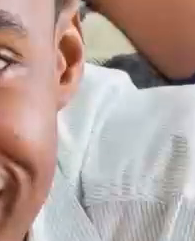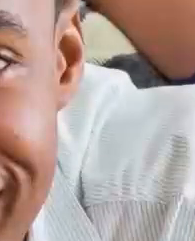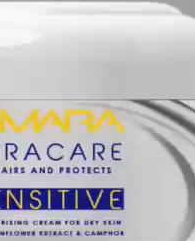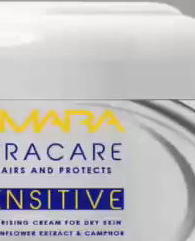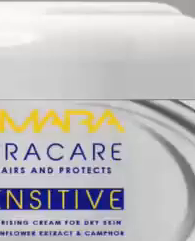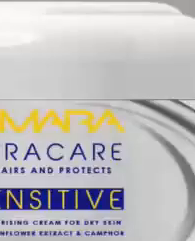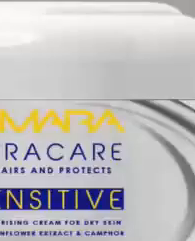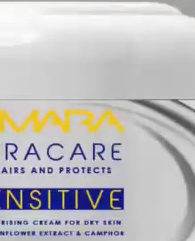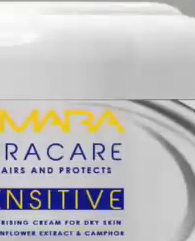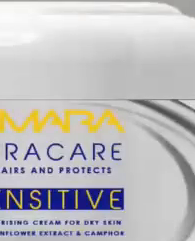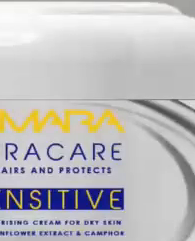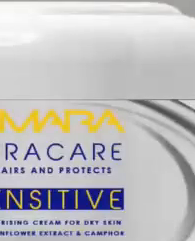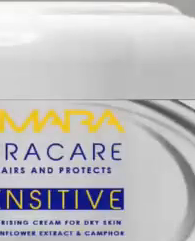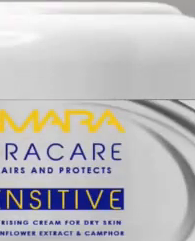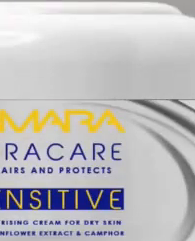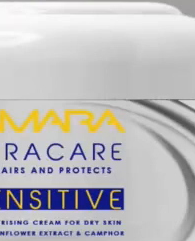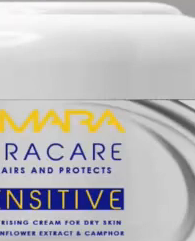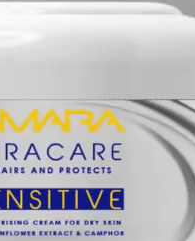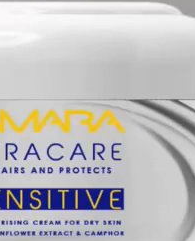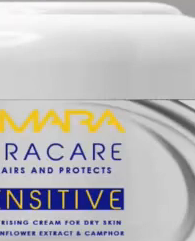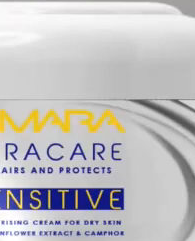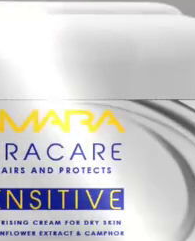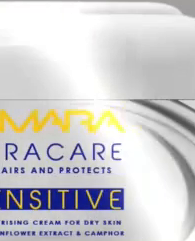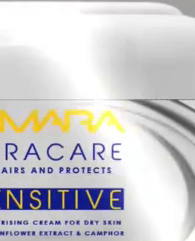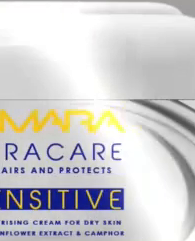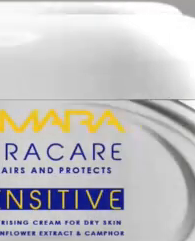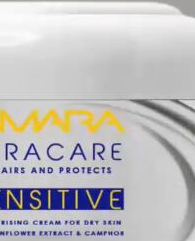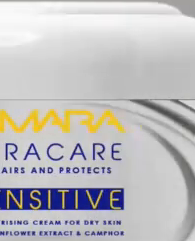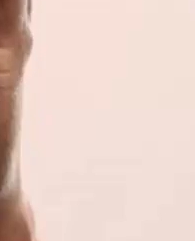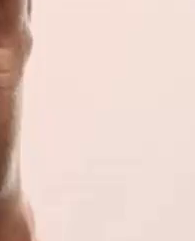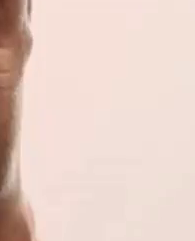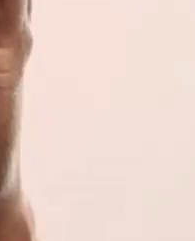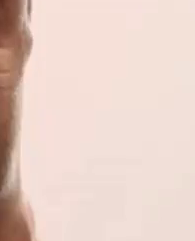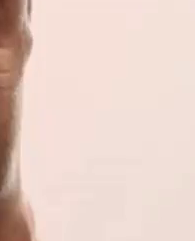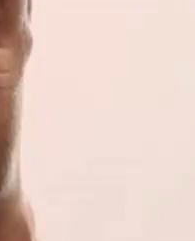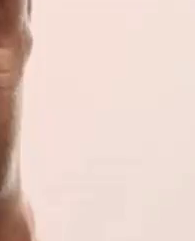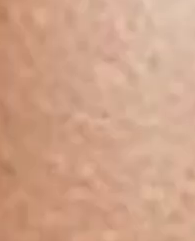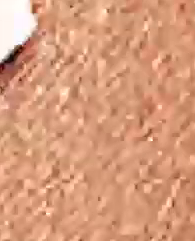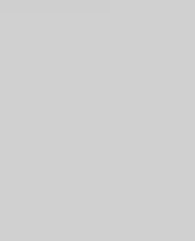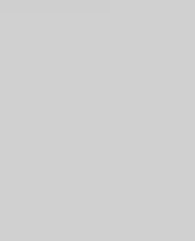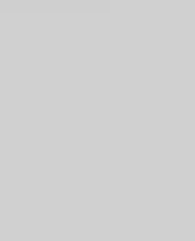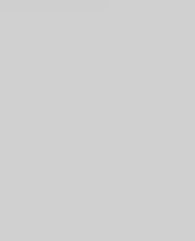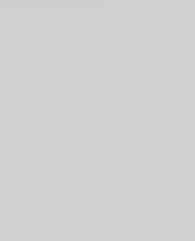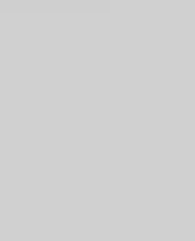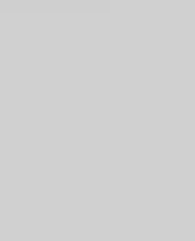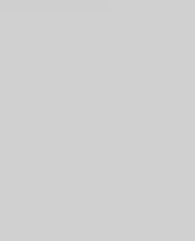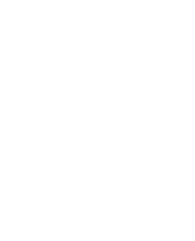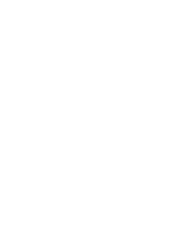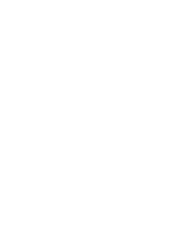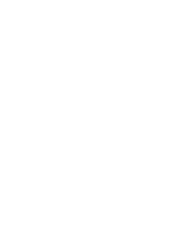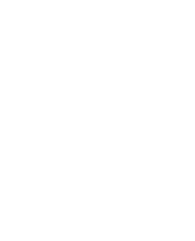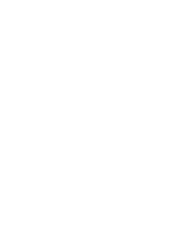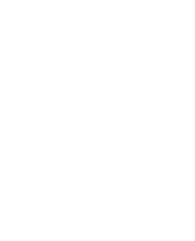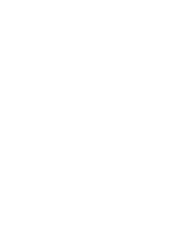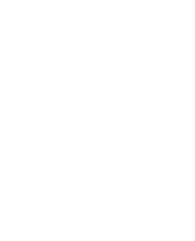Uruhu rwawe rukeneye kwitabwaho by'umwihariko. Ubwoko bw'uruhu rwose waba ufite, urw'amavuta, urukanyereye cyangwa se ururwaye